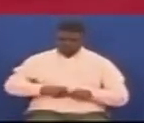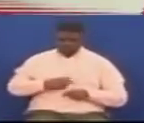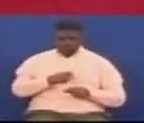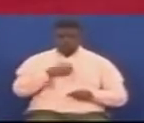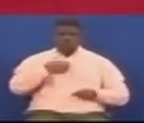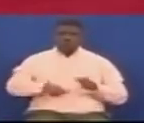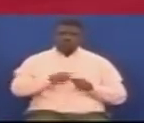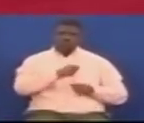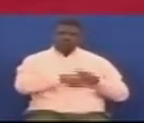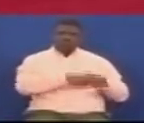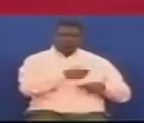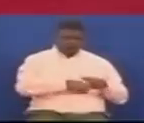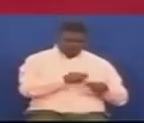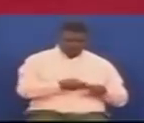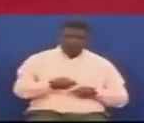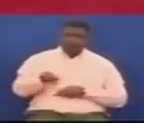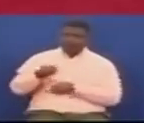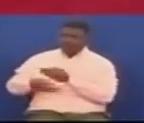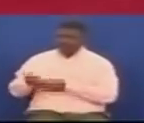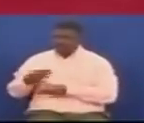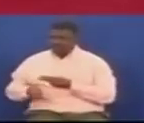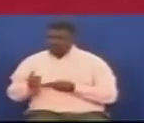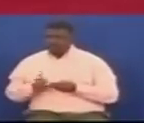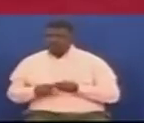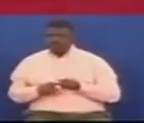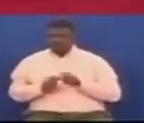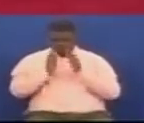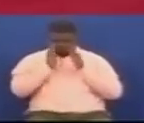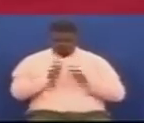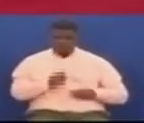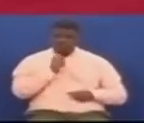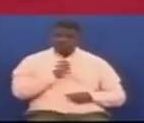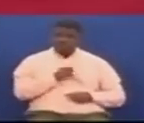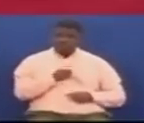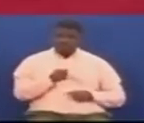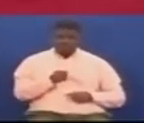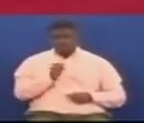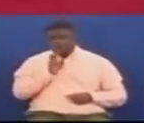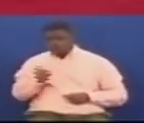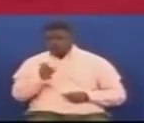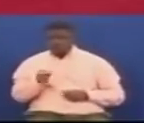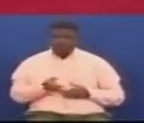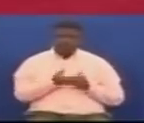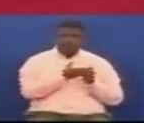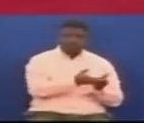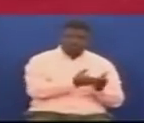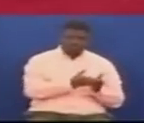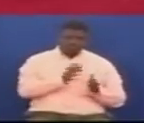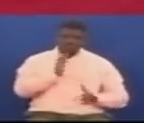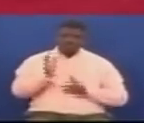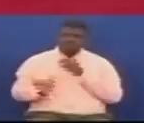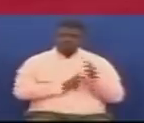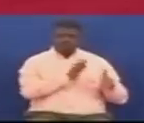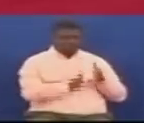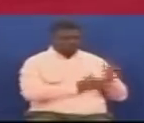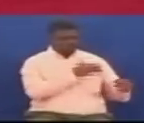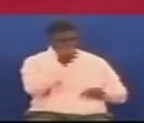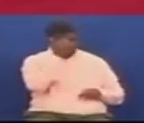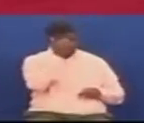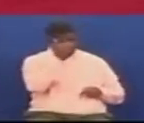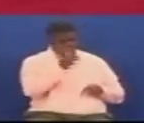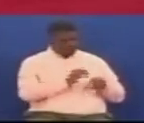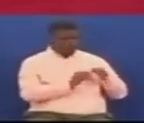biashara. Mheshimiwa Spika, hoja ninayoiwasilisha hapa imetayarishwa kwa kuzingatia dhana